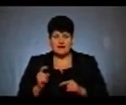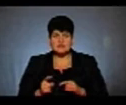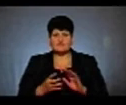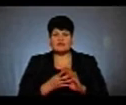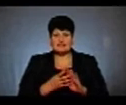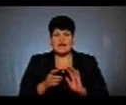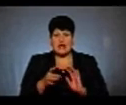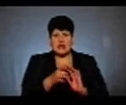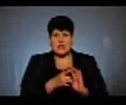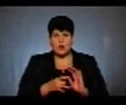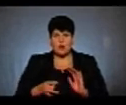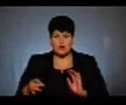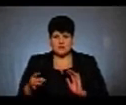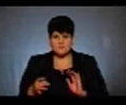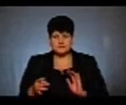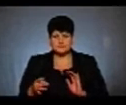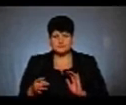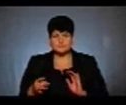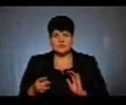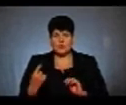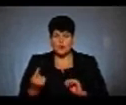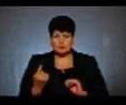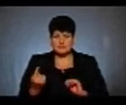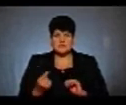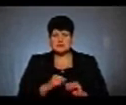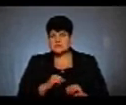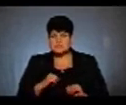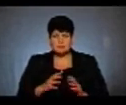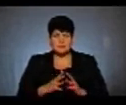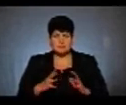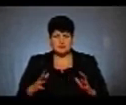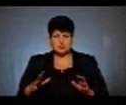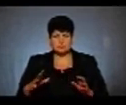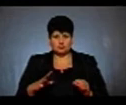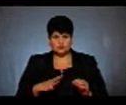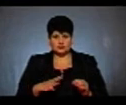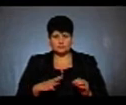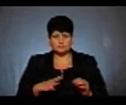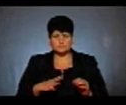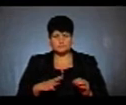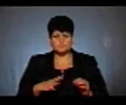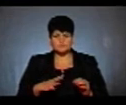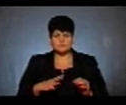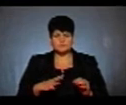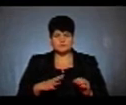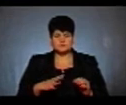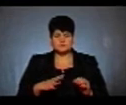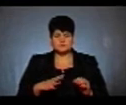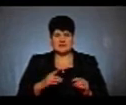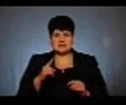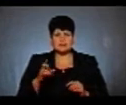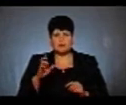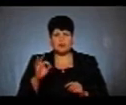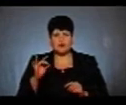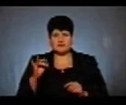9 районах. В 9 районах, значить, області найбільш поражений був за, значить, цей звітний період. Це Зборівський